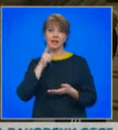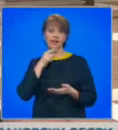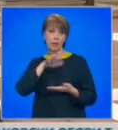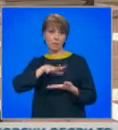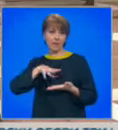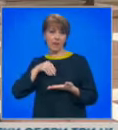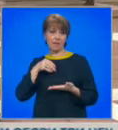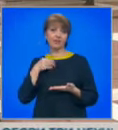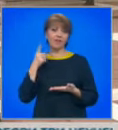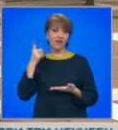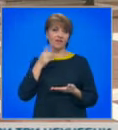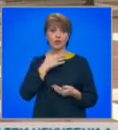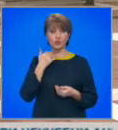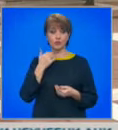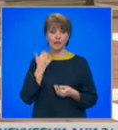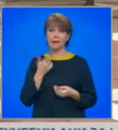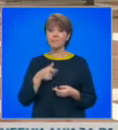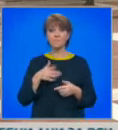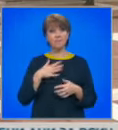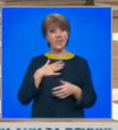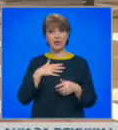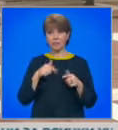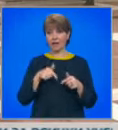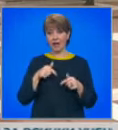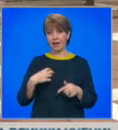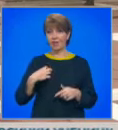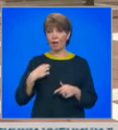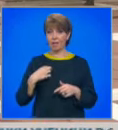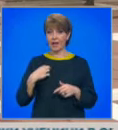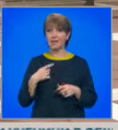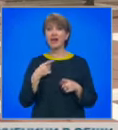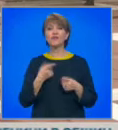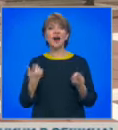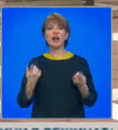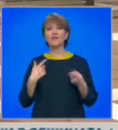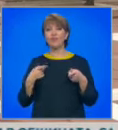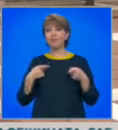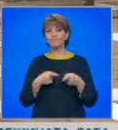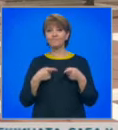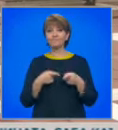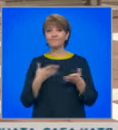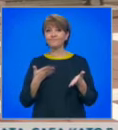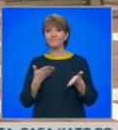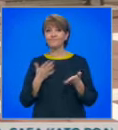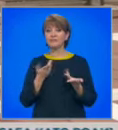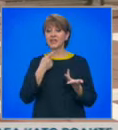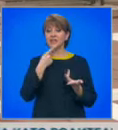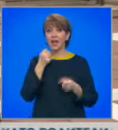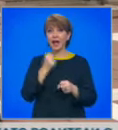чужбина. Със сигурност има такава опасност. Това компрометира и работата на колегите, които работят по вакцинационния